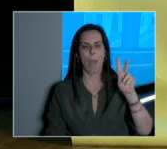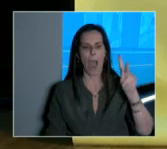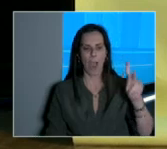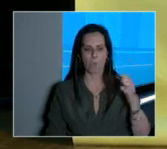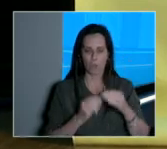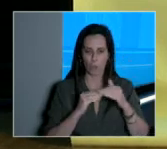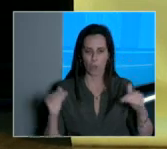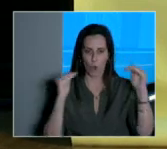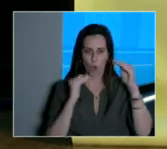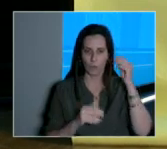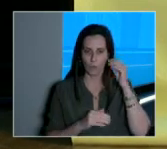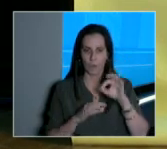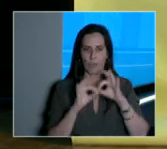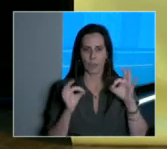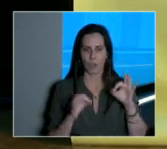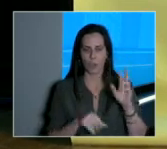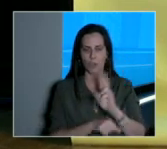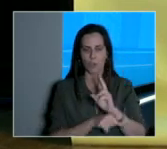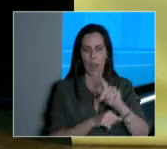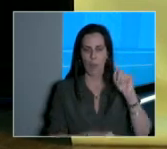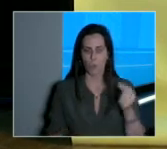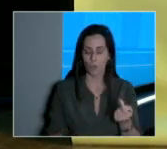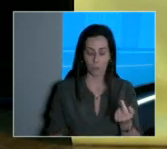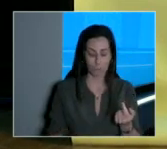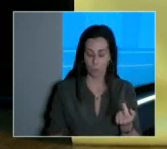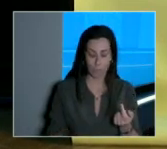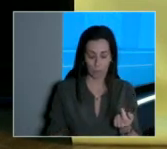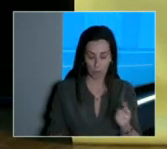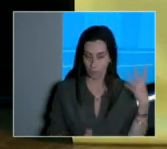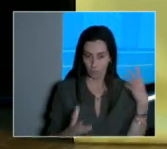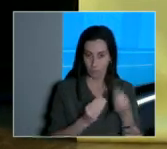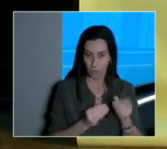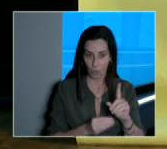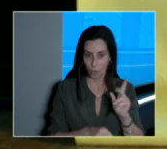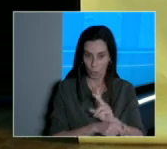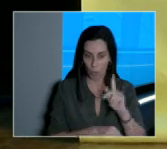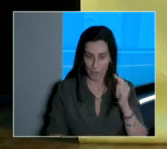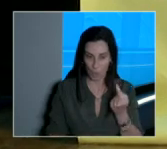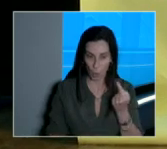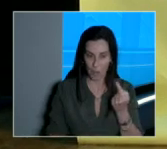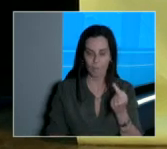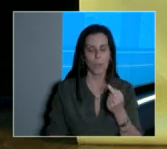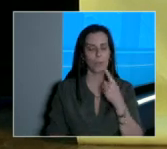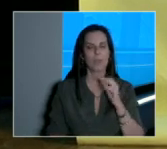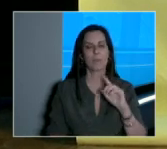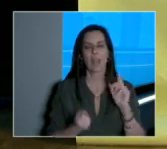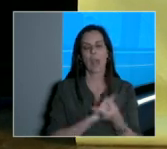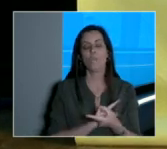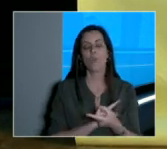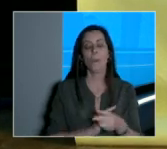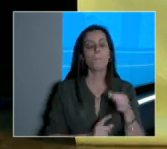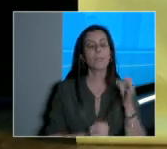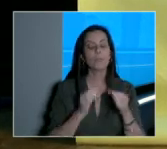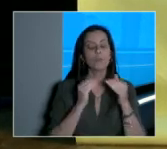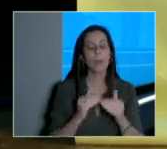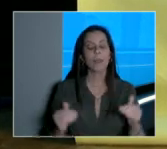העליון והתחיל לשמור לנו על המיעוטים. מה, לא שמרו על המיעוטים עד 95? אני אומר בדיוק להפך, בית